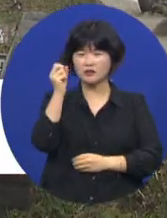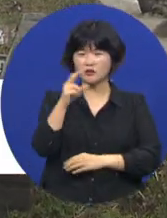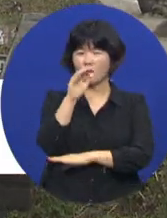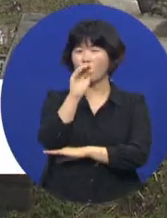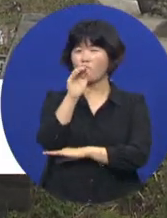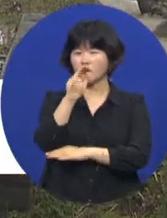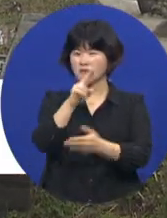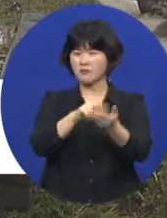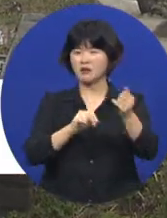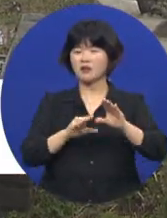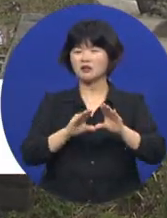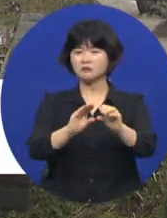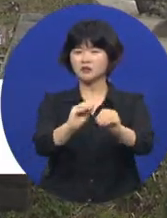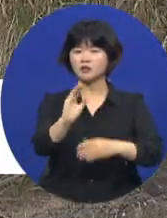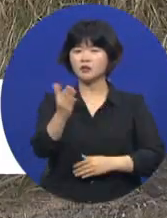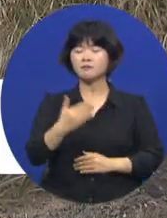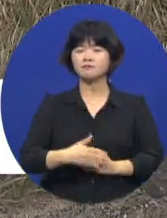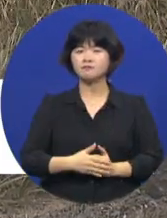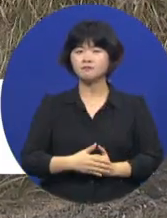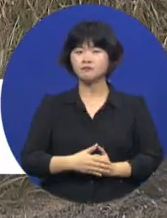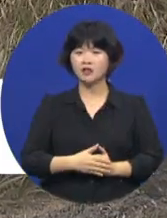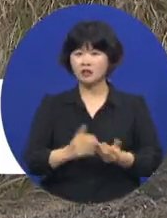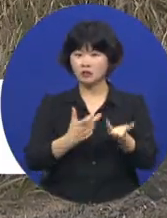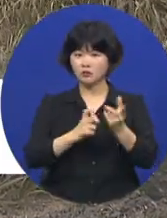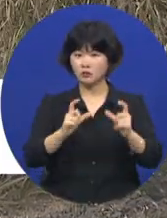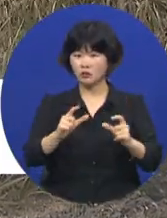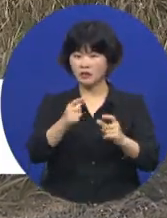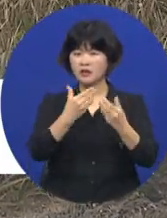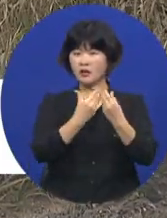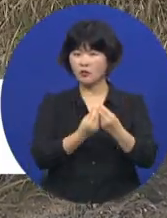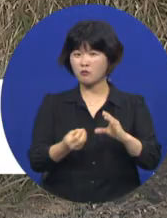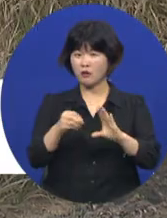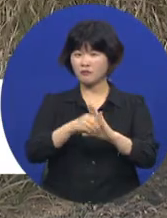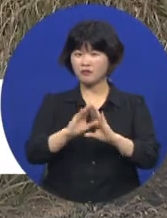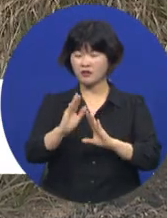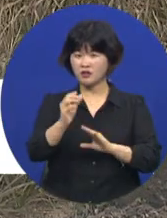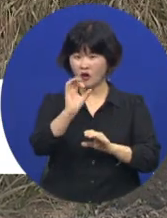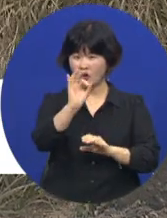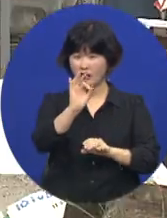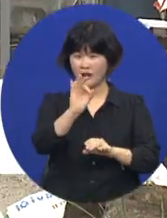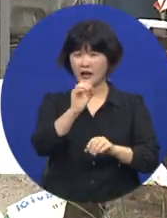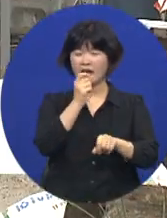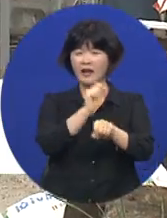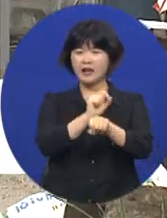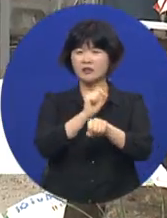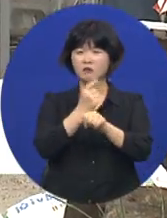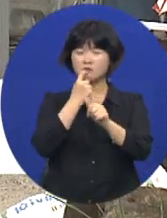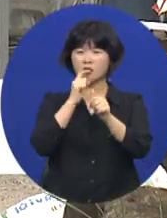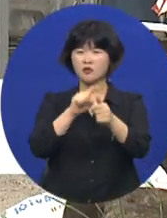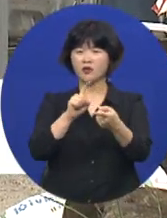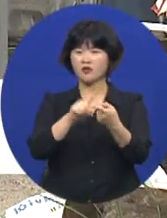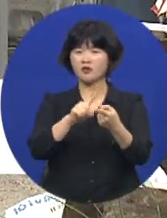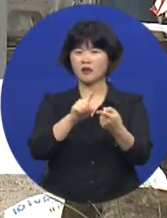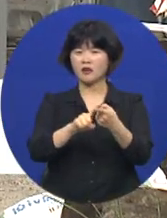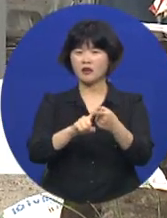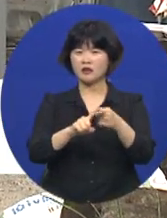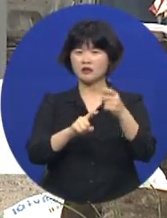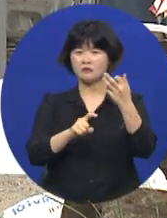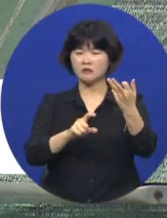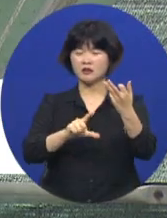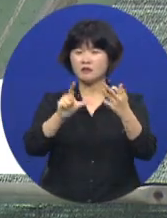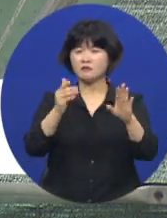오리 판매도 금지됩니다. 제주도는 이 같은 내용을 포함한 10개 사항에 대한 행정명령을 오는